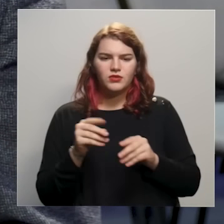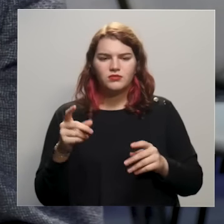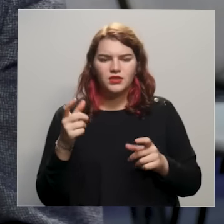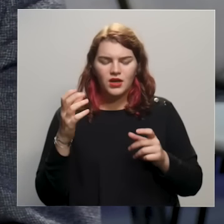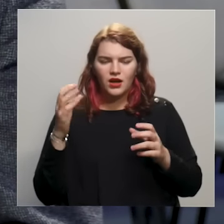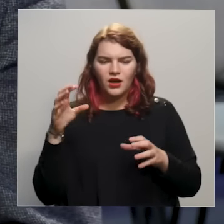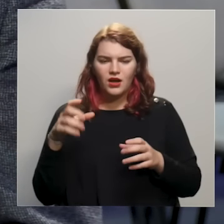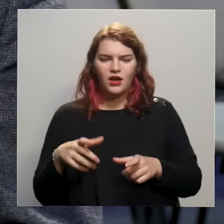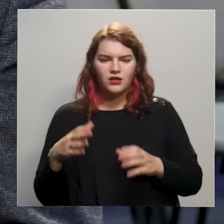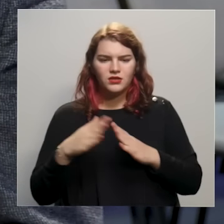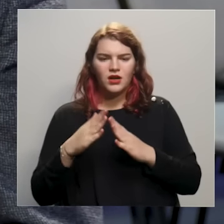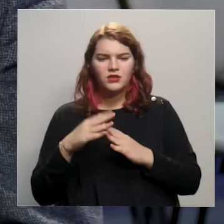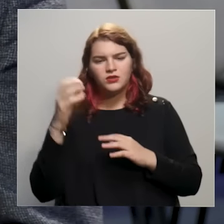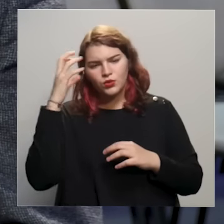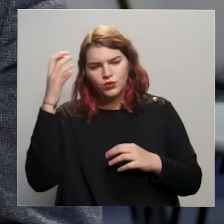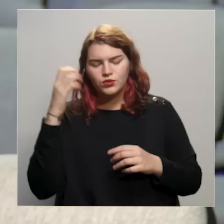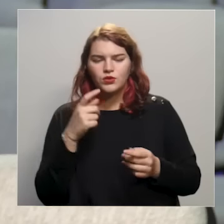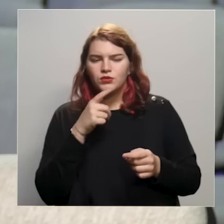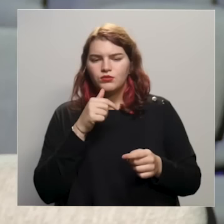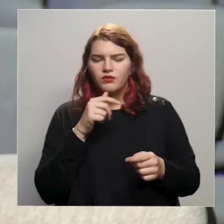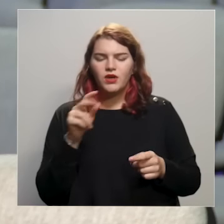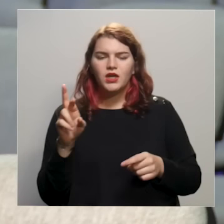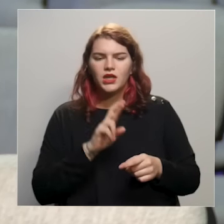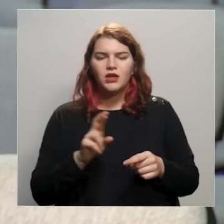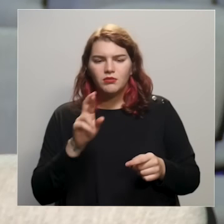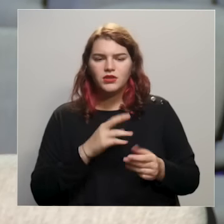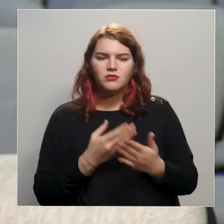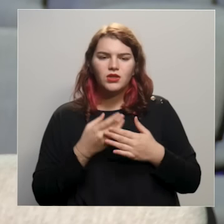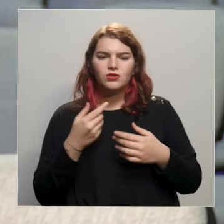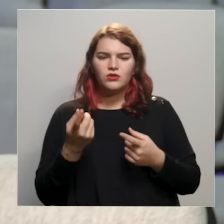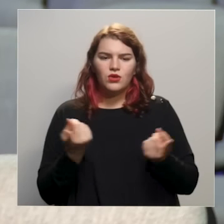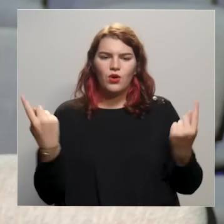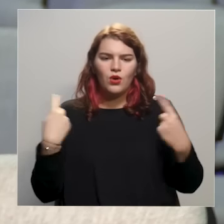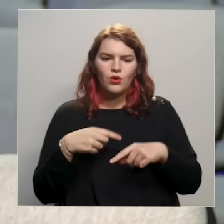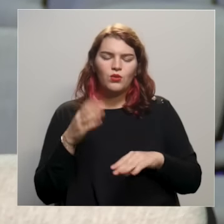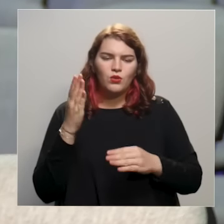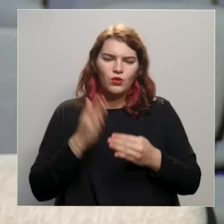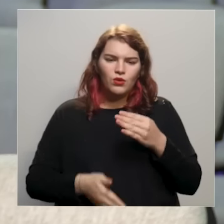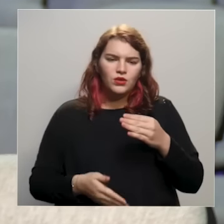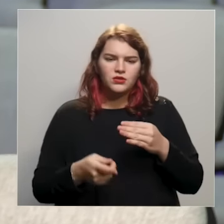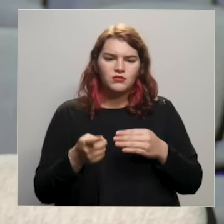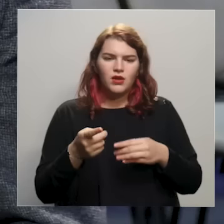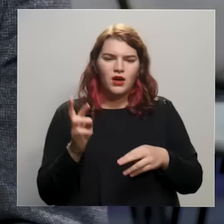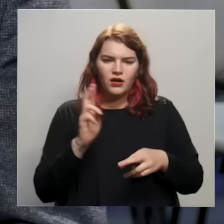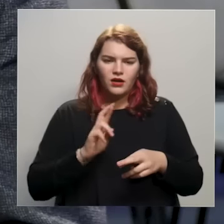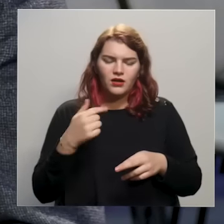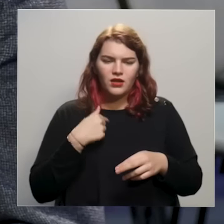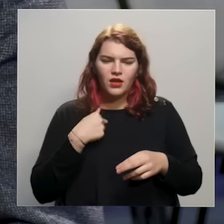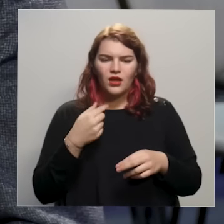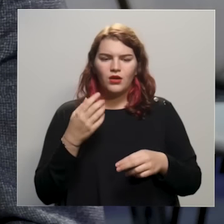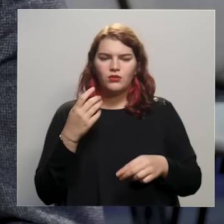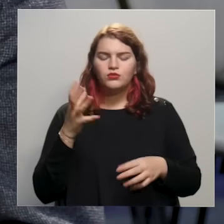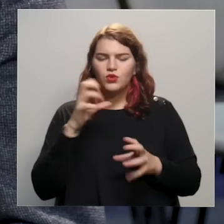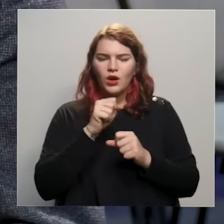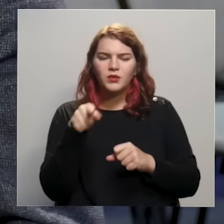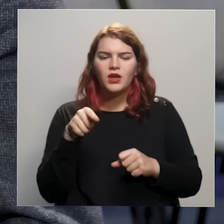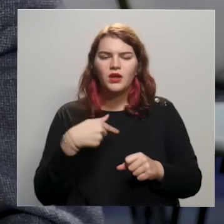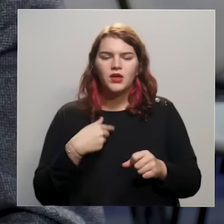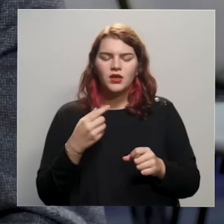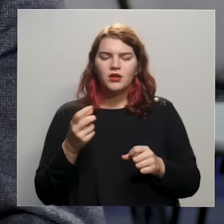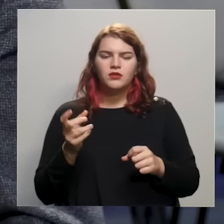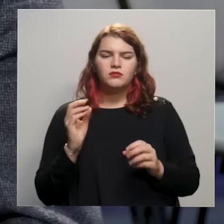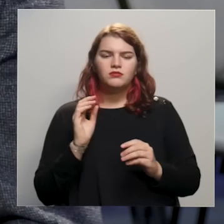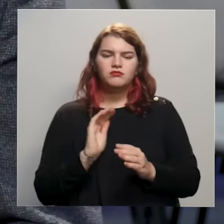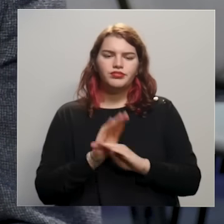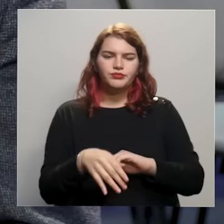Cultură la o repetiție și... Aia a fost pentru noi ultima repetiție. De acolo, noaptea aia, m-am pocăit eu. Da.